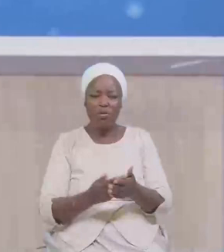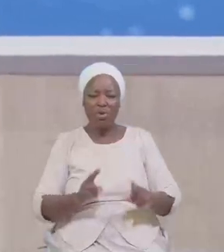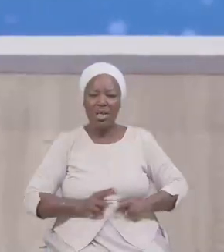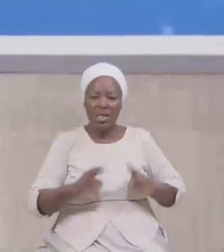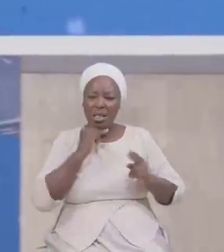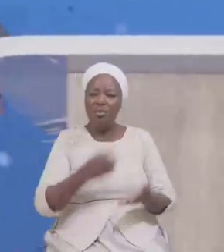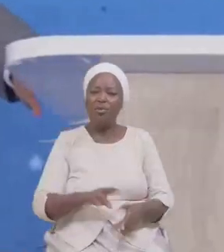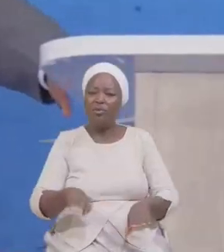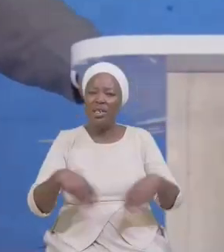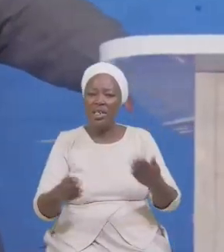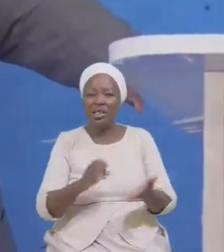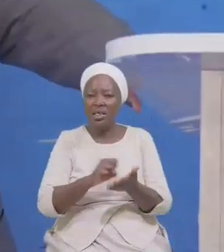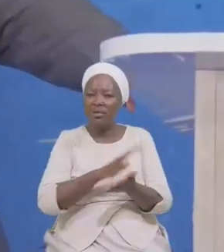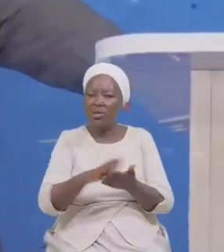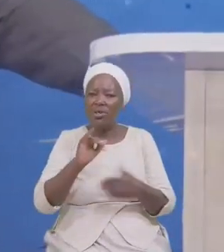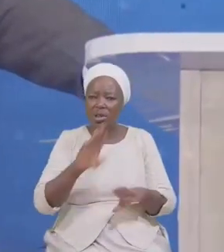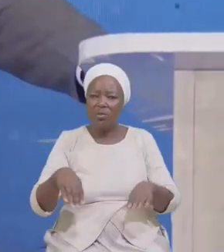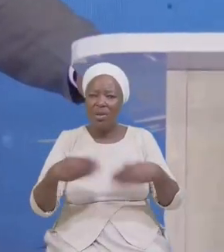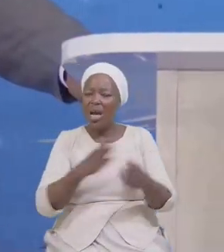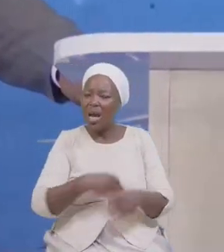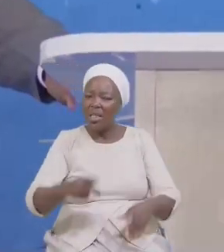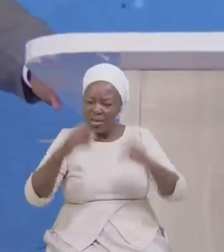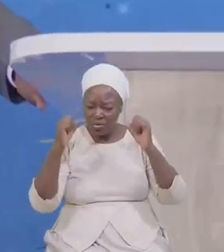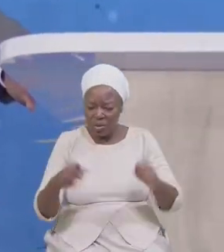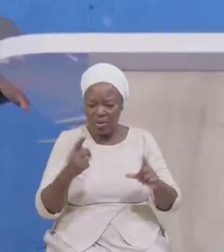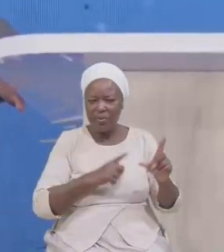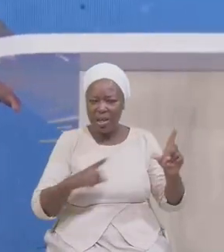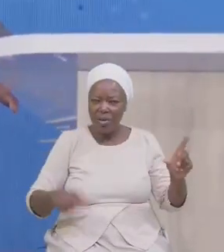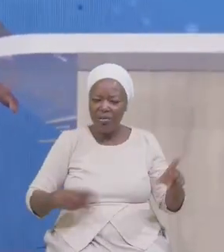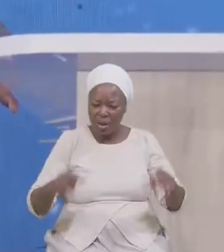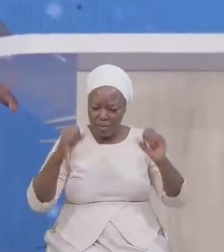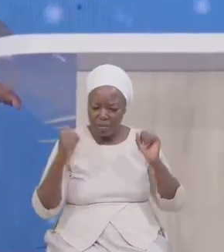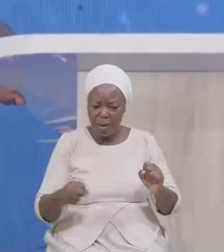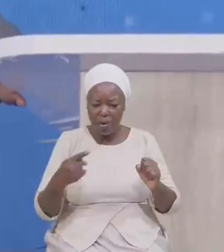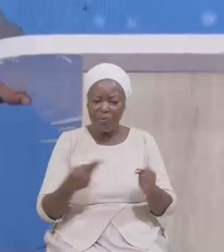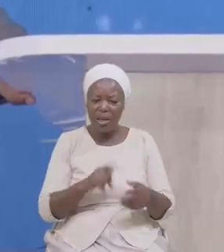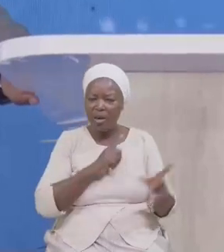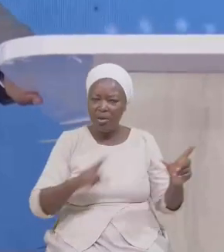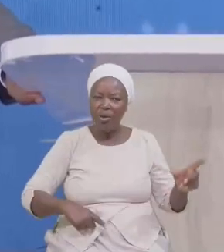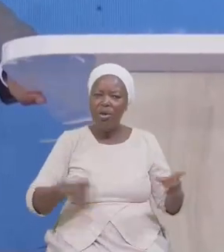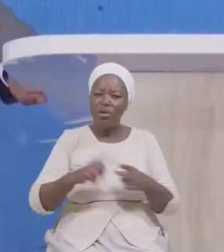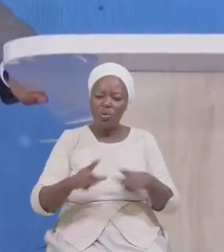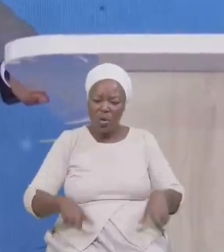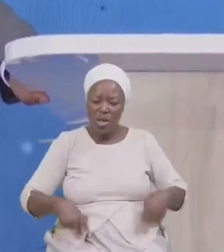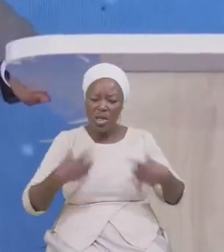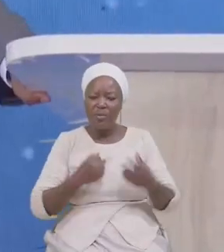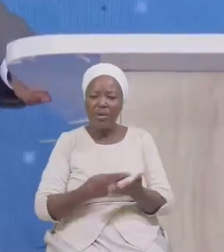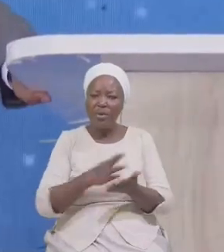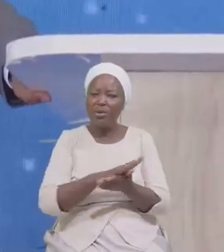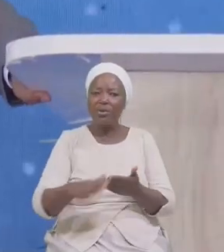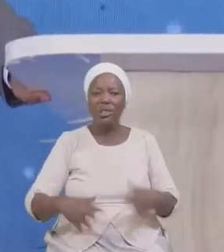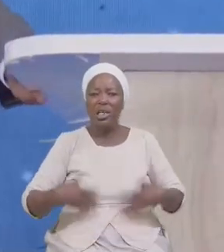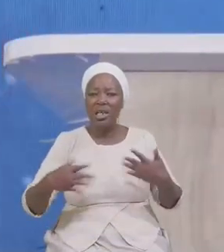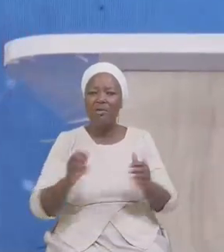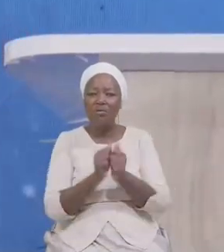sanctification pourvue, la force du Seigneur, la puissance du Seigneur pour mener une vie juste